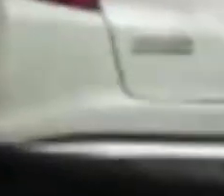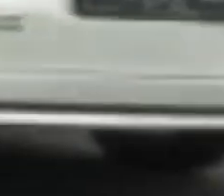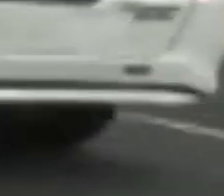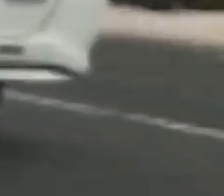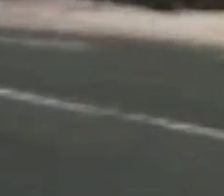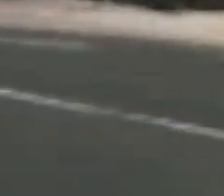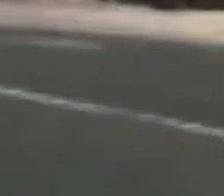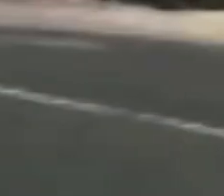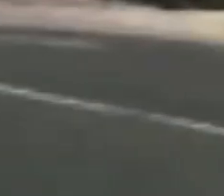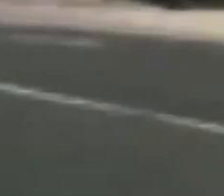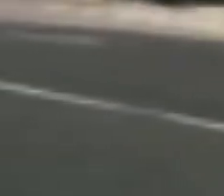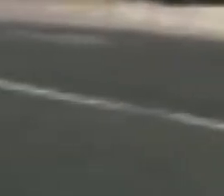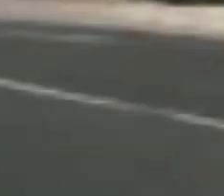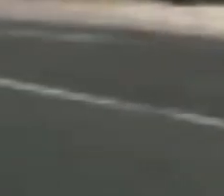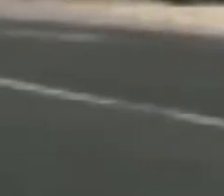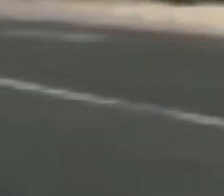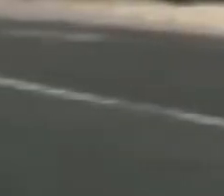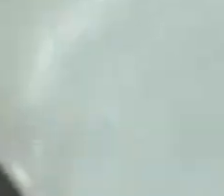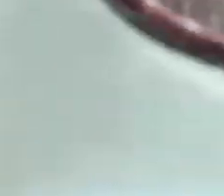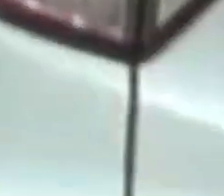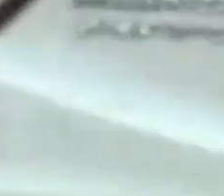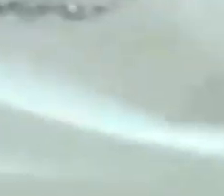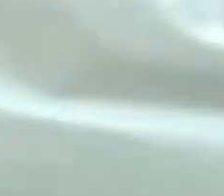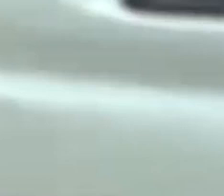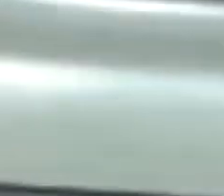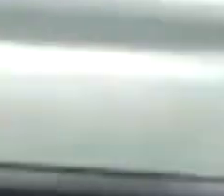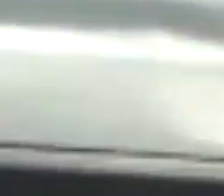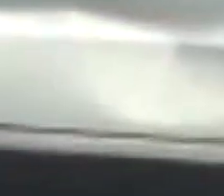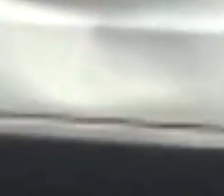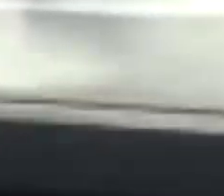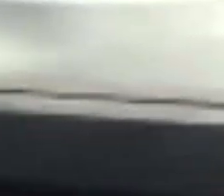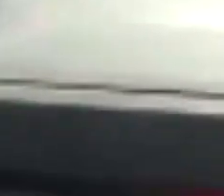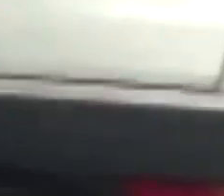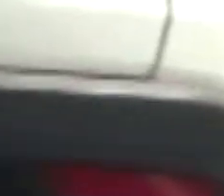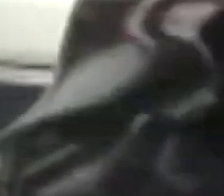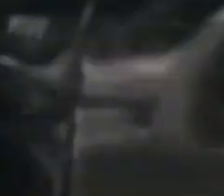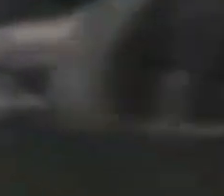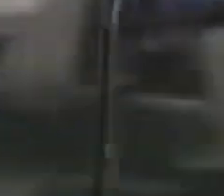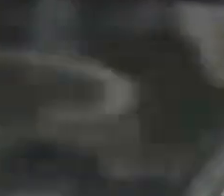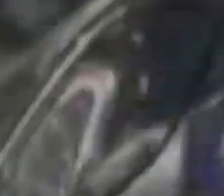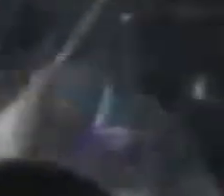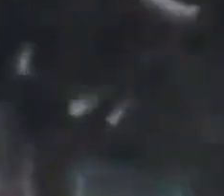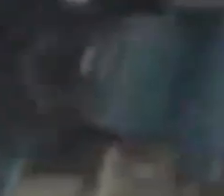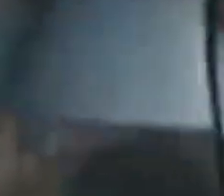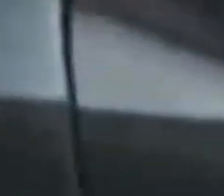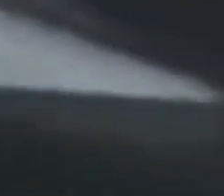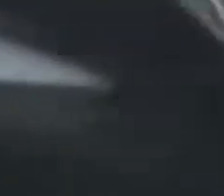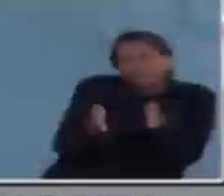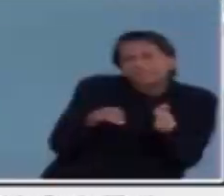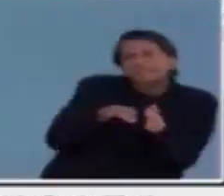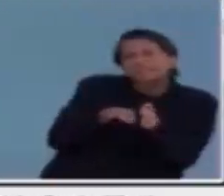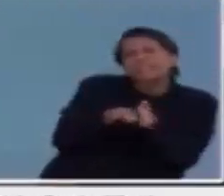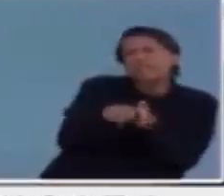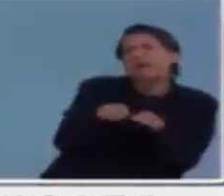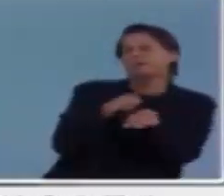Great Asia Afrika dan Farmhouse Lembang. Selain jalan yang sempit dan menanjak, tingginya volume kendaraan menjadi